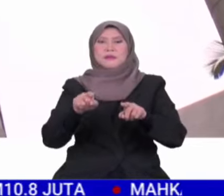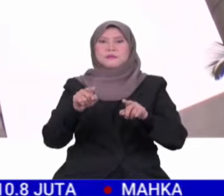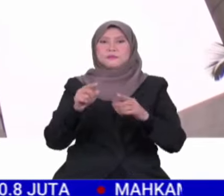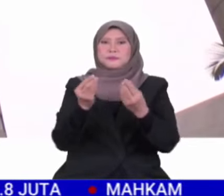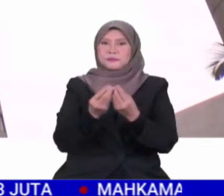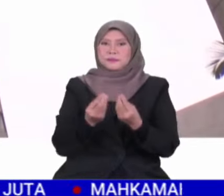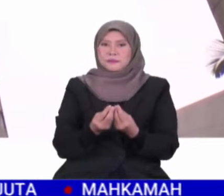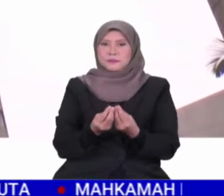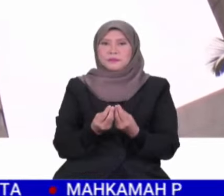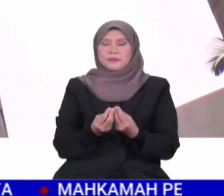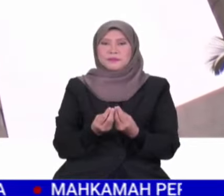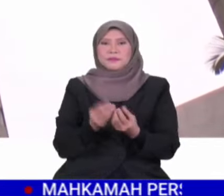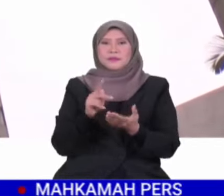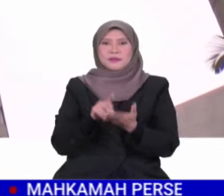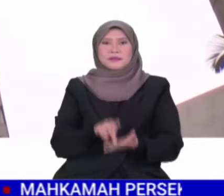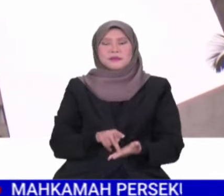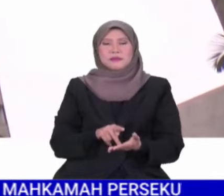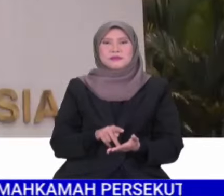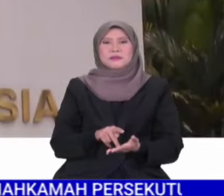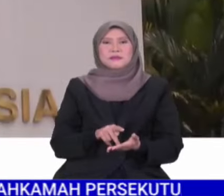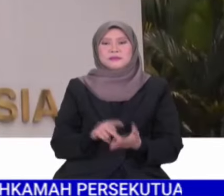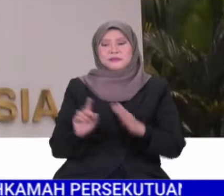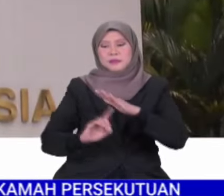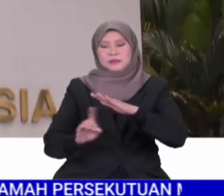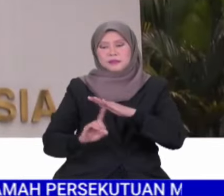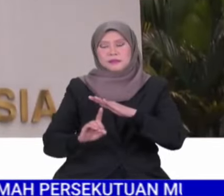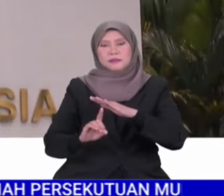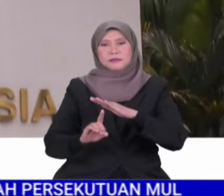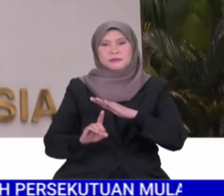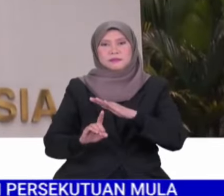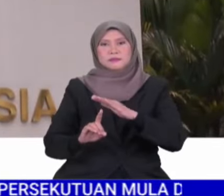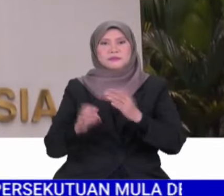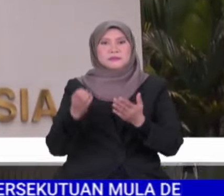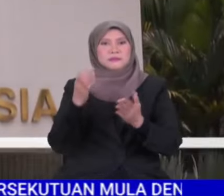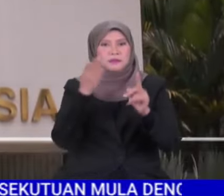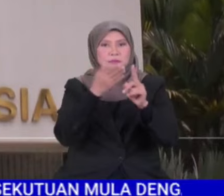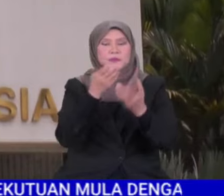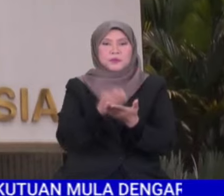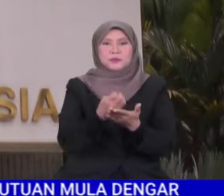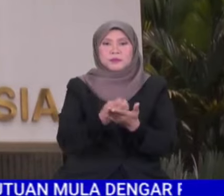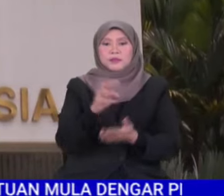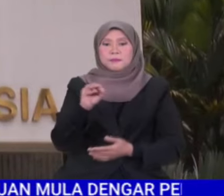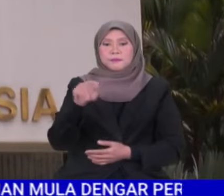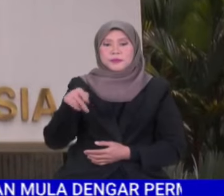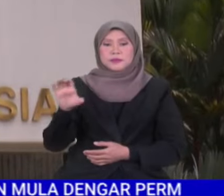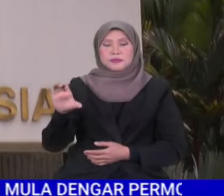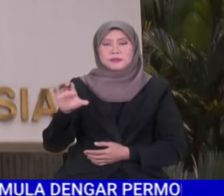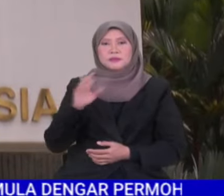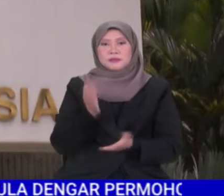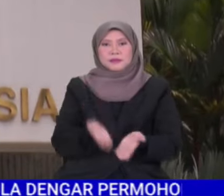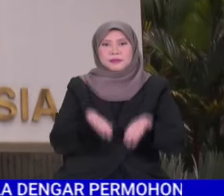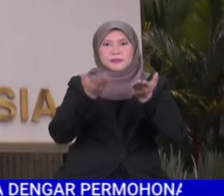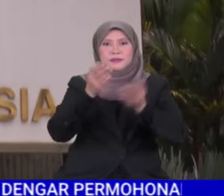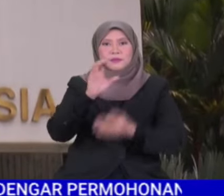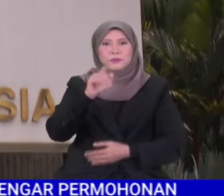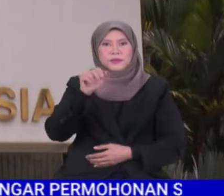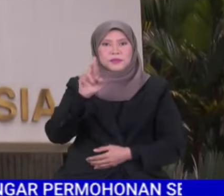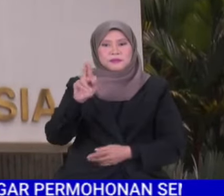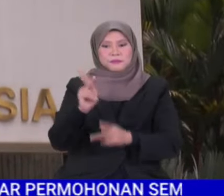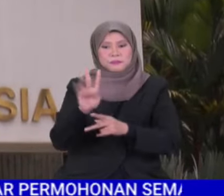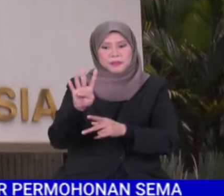kumulatif berikutan kesan selemasa dasar moneteri terhadap ekonomi. MPC tahun lalu mengumumkan kenaikan OPR